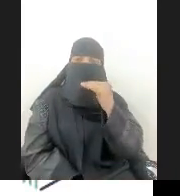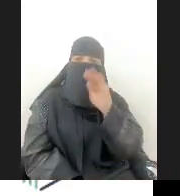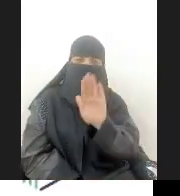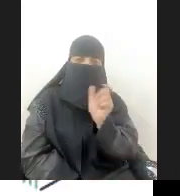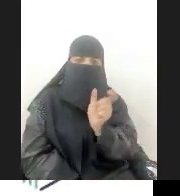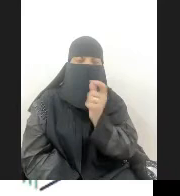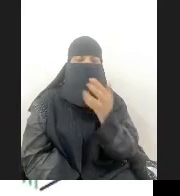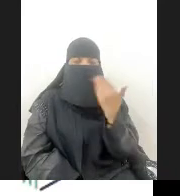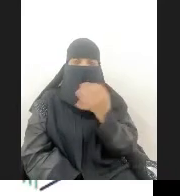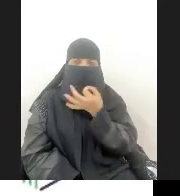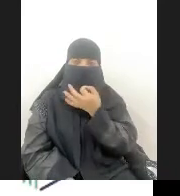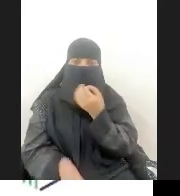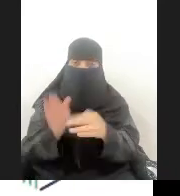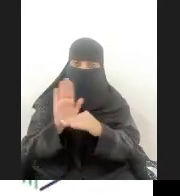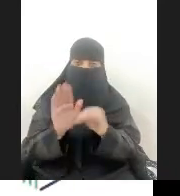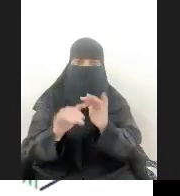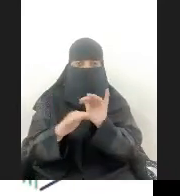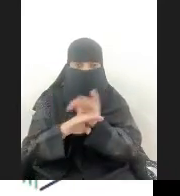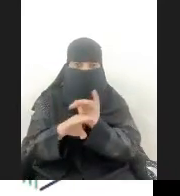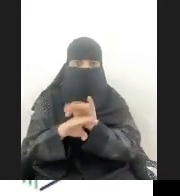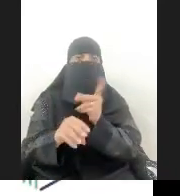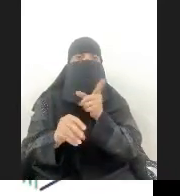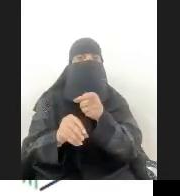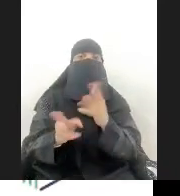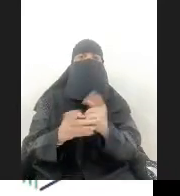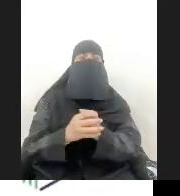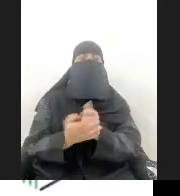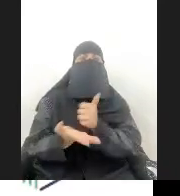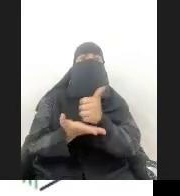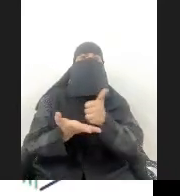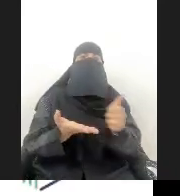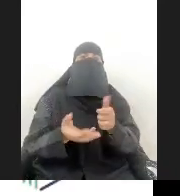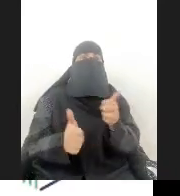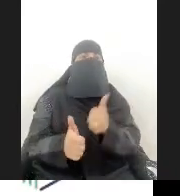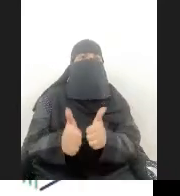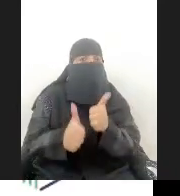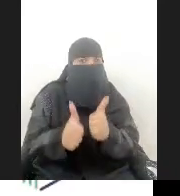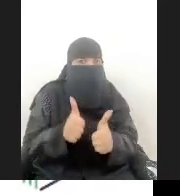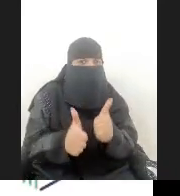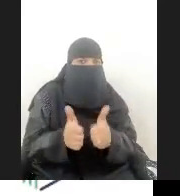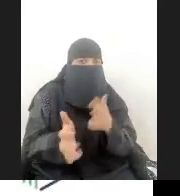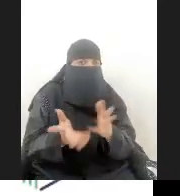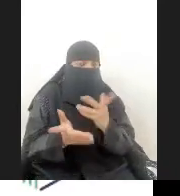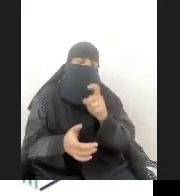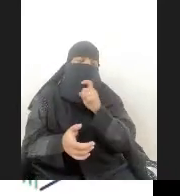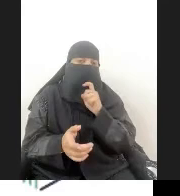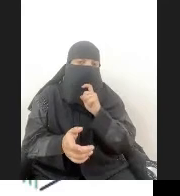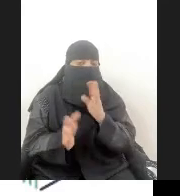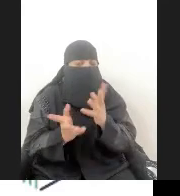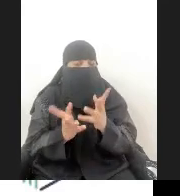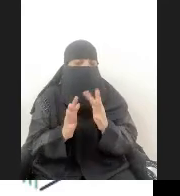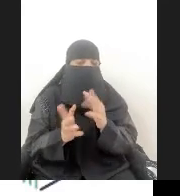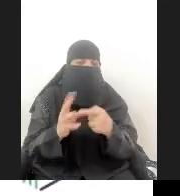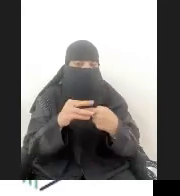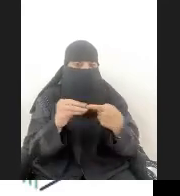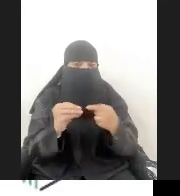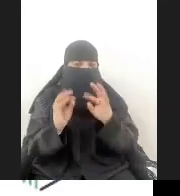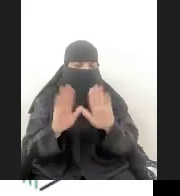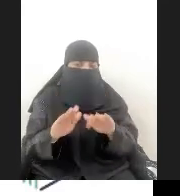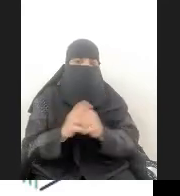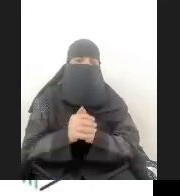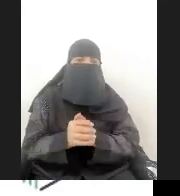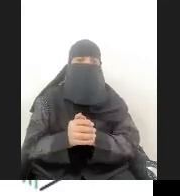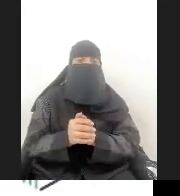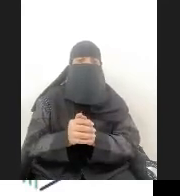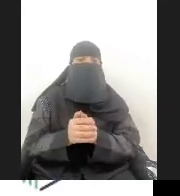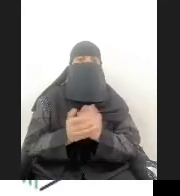المستويات الدنيا، وكذلك أساليب التقييم ربما تكون ضعيفة إلى حد ما. في البيئة التعلم الإلكتروني أو